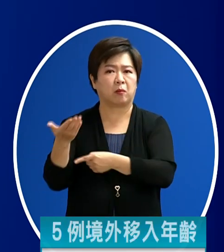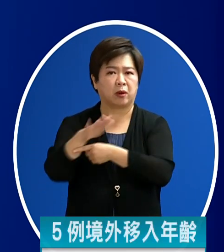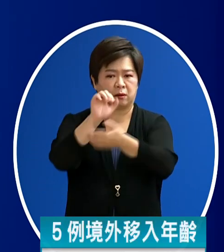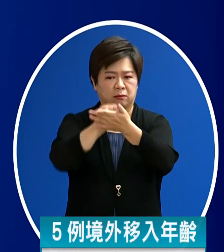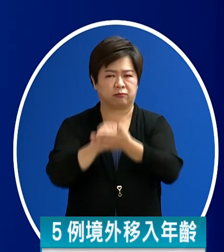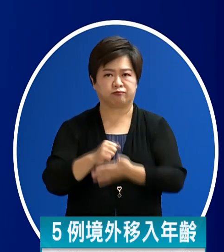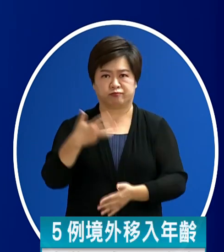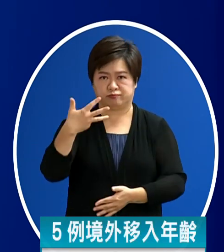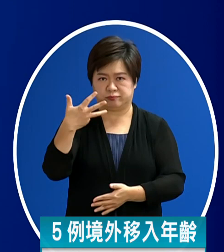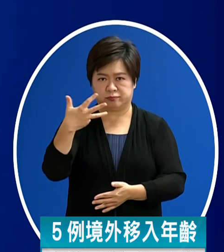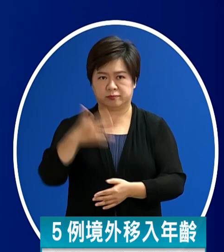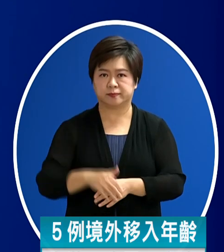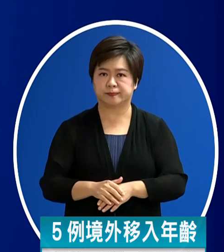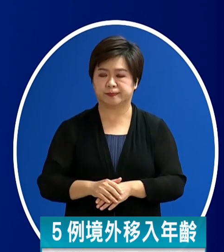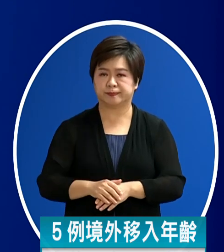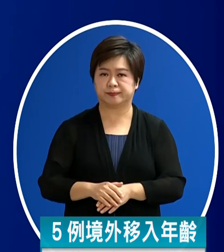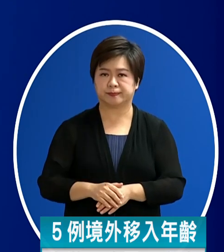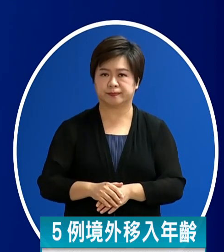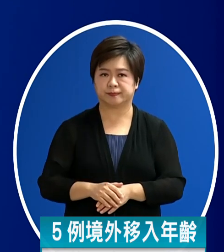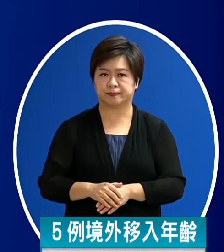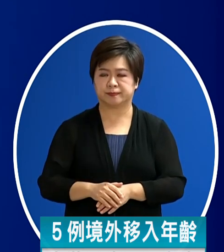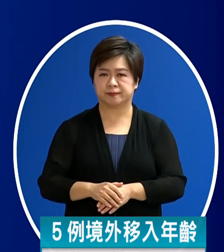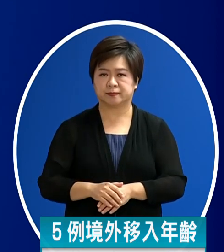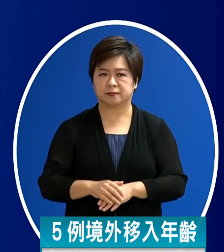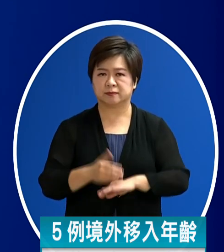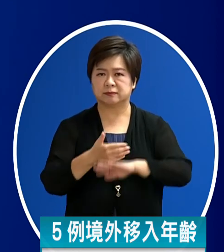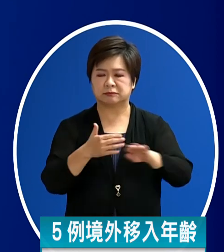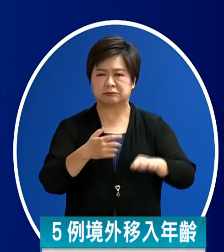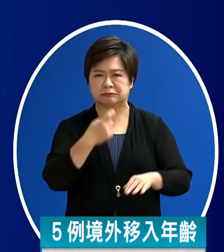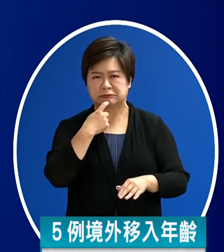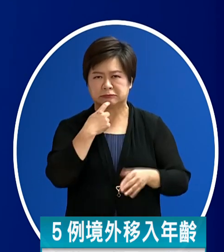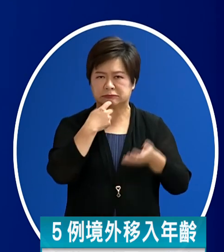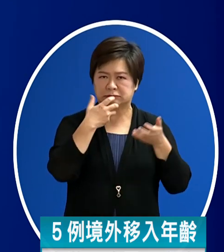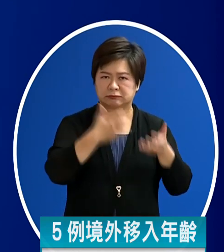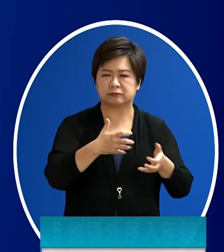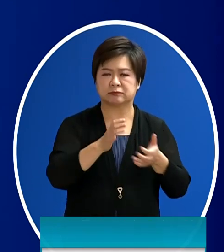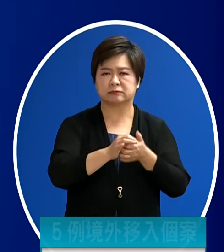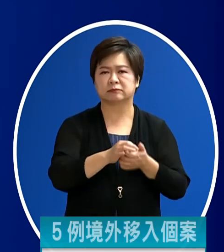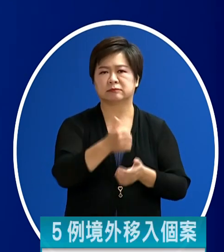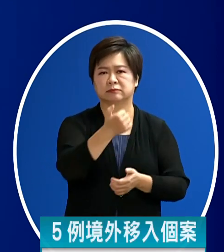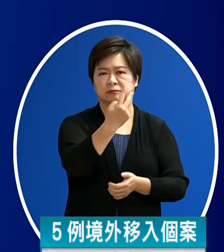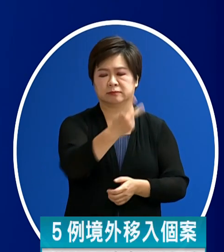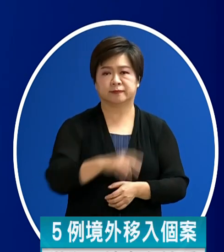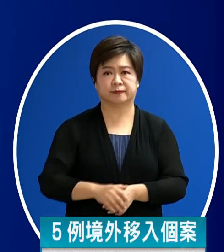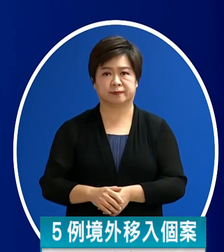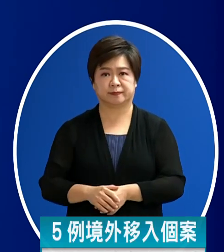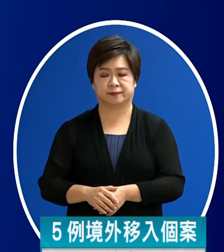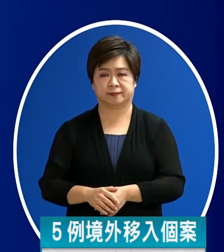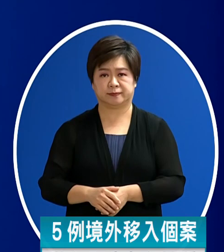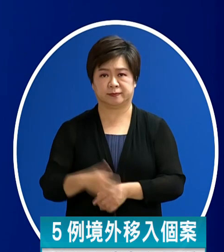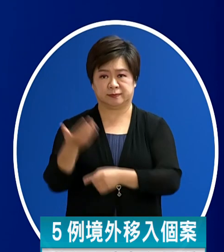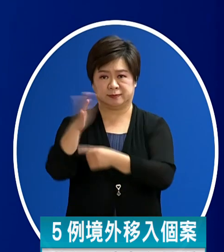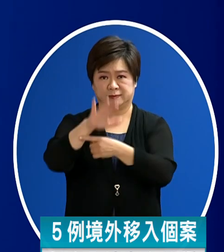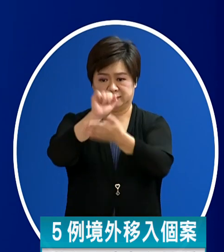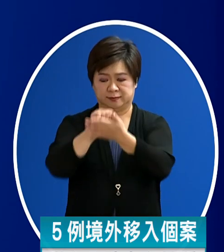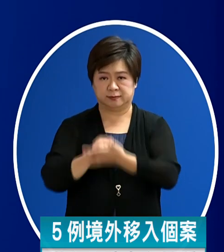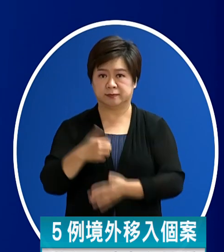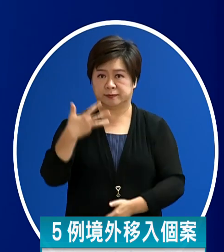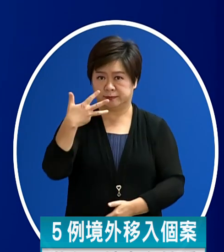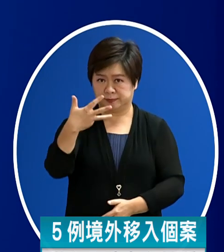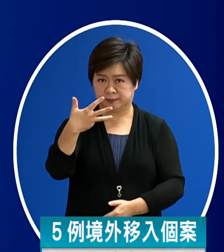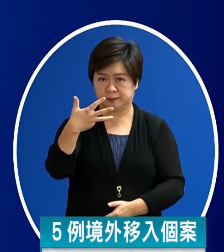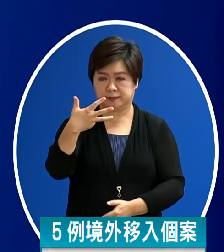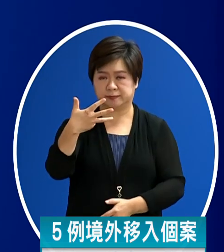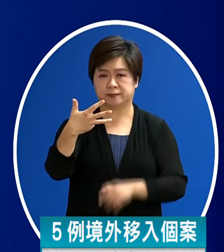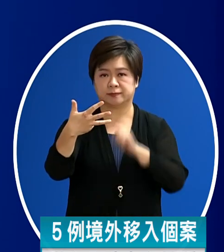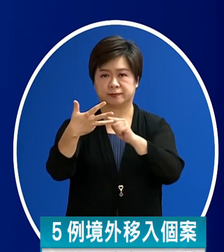有8件，那其他疑似不良严重不良事件是52件。那这8件死亡里面，